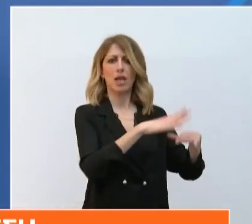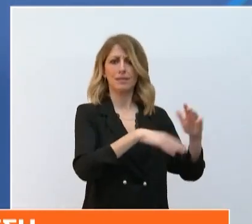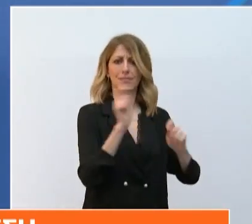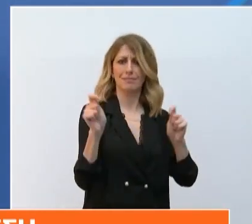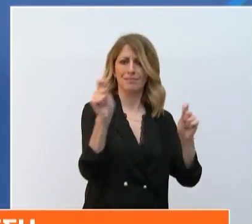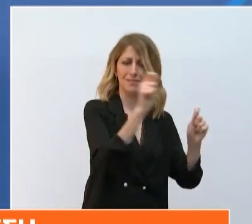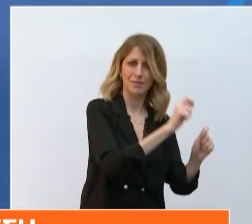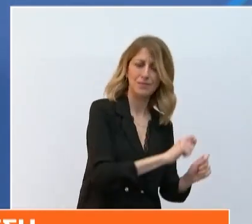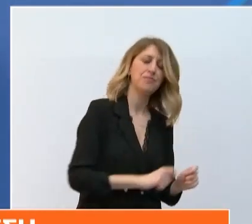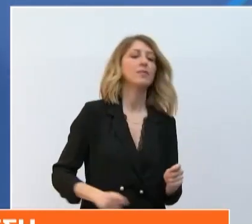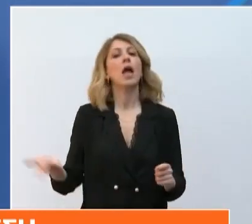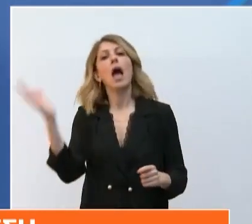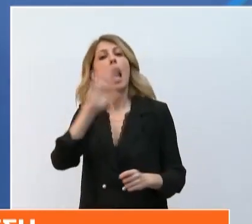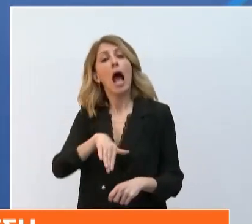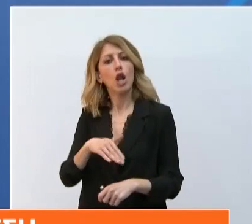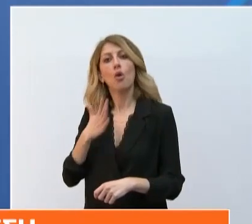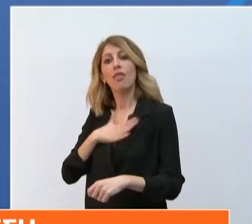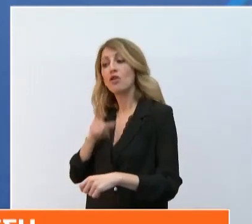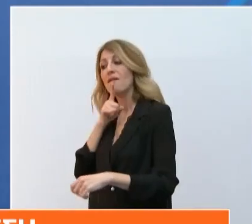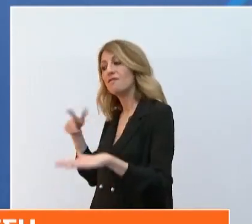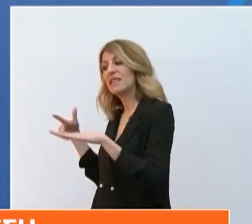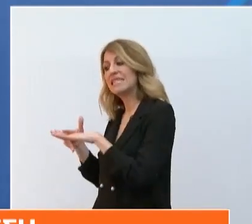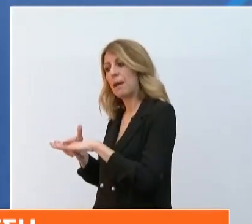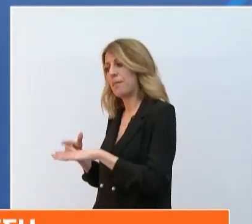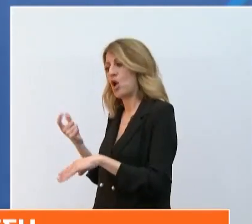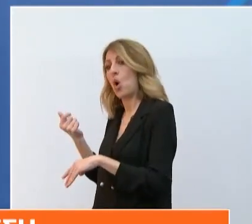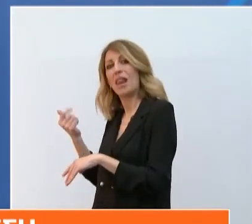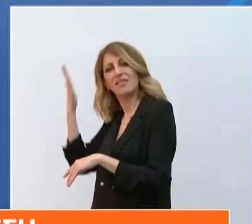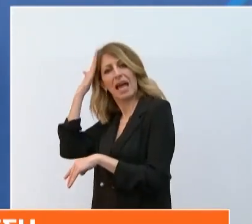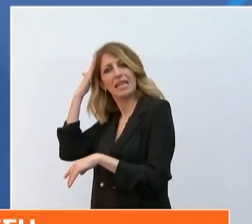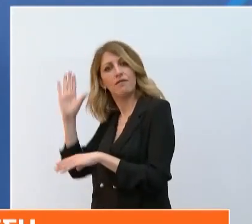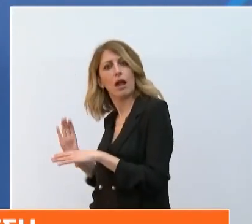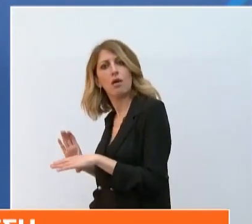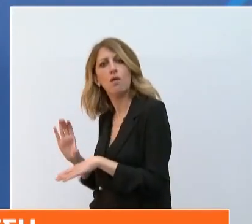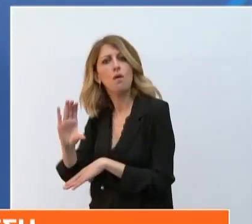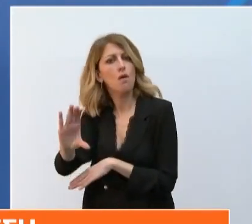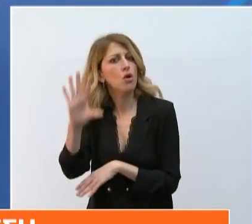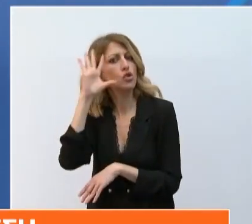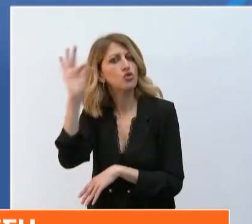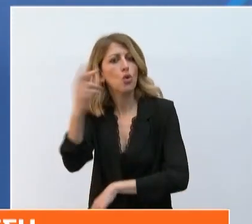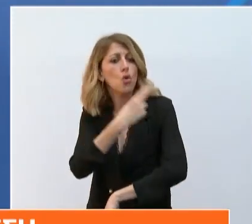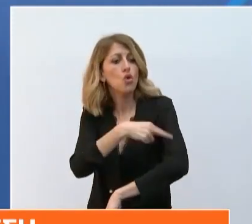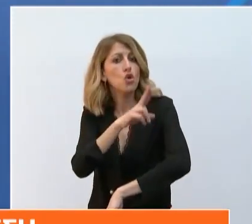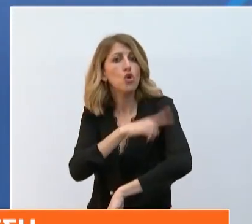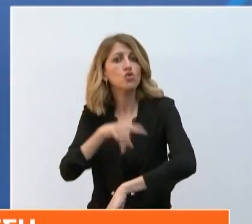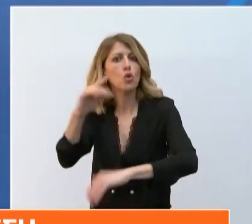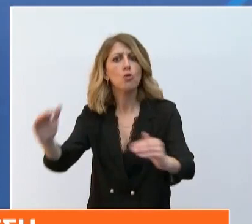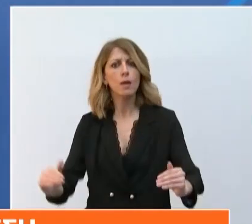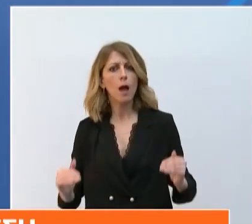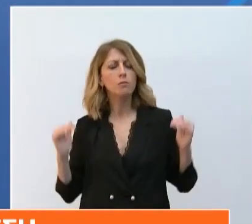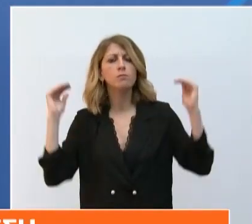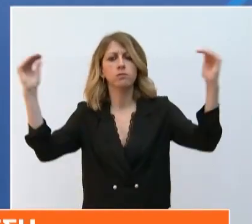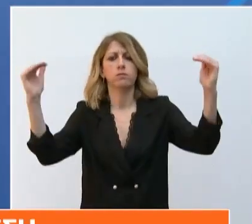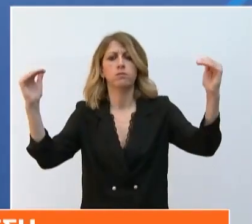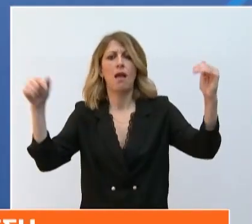πόρους του Ταμείου Ανάκαμψης τα νοσοκομεία μας. Ποιος θα κάνει αυτές τις δουλειές? Θα τις κάνουν οι μεγάλοι επιχειρηματικοί όμιλοι, θα τις κάνουν